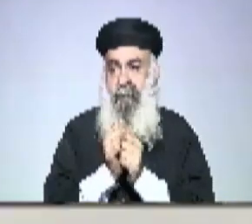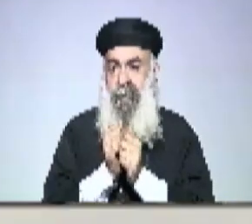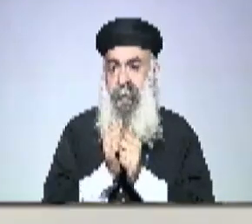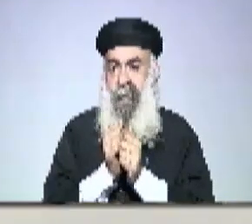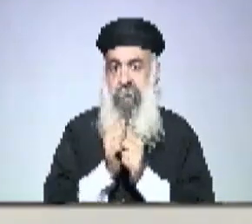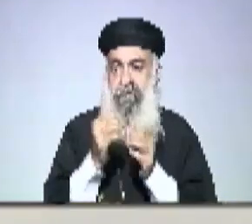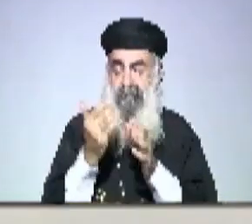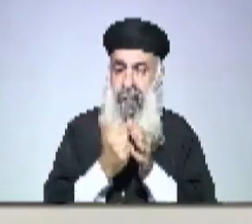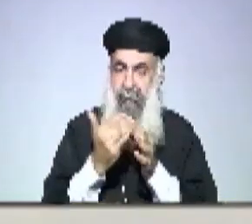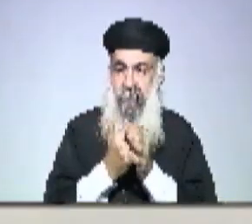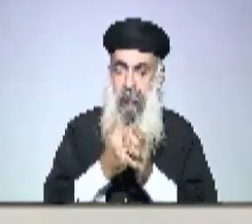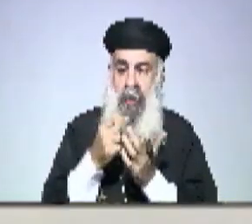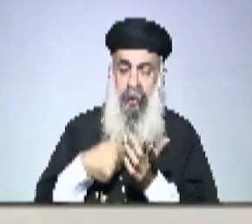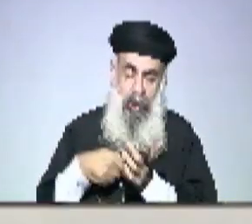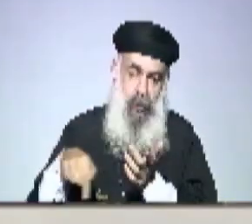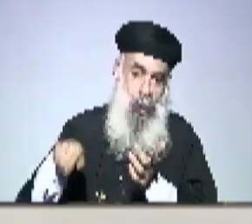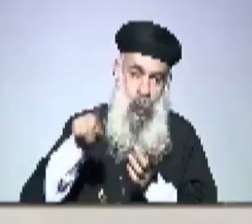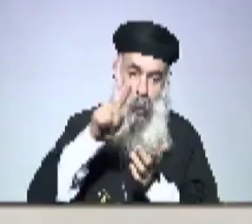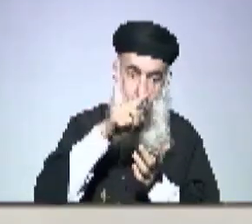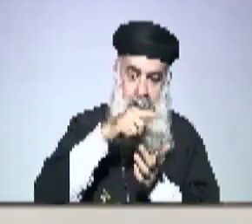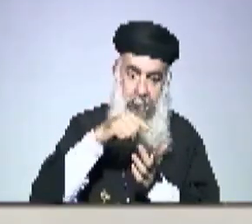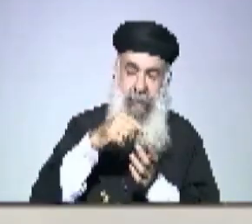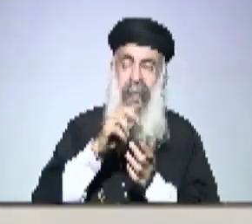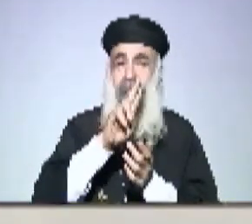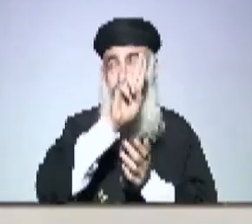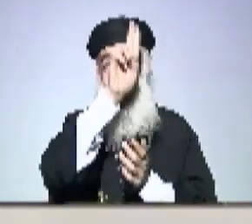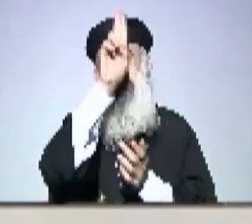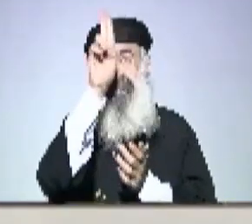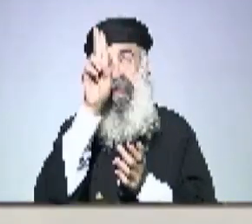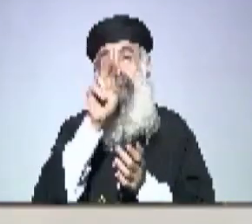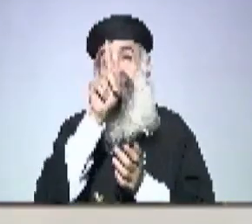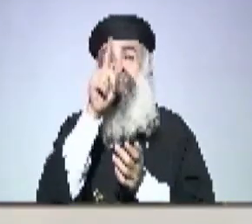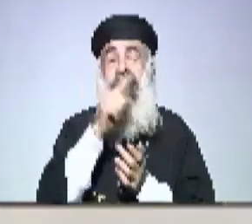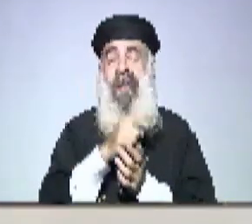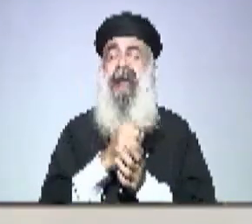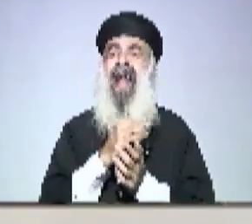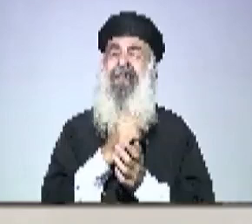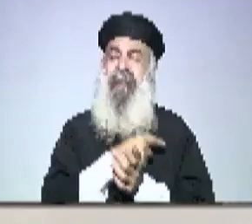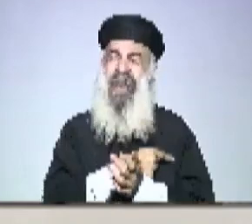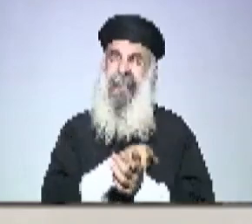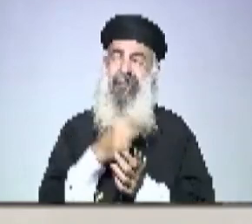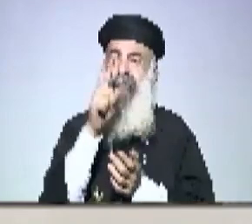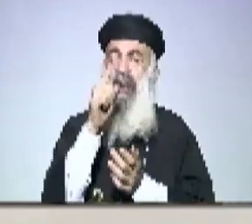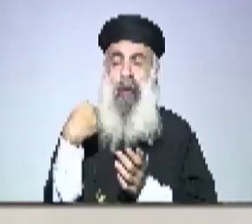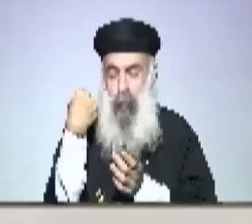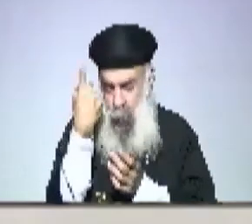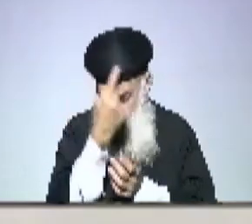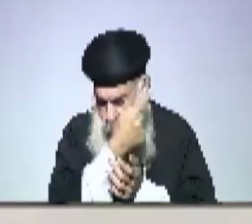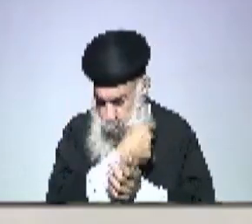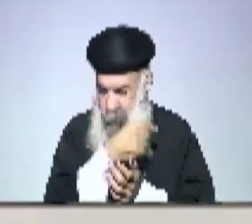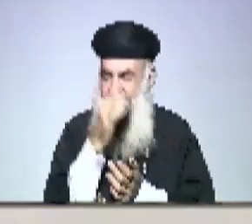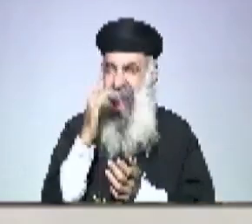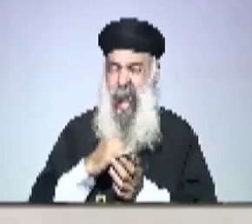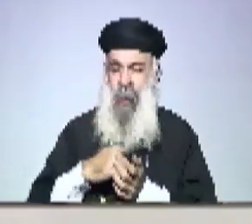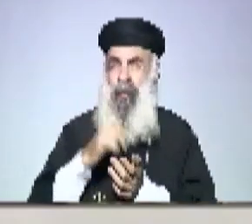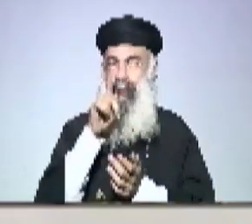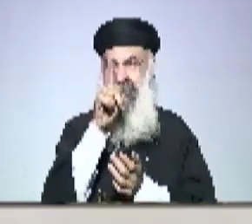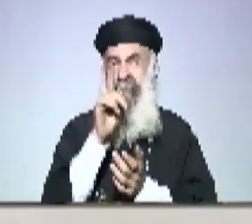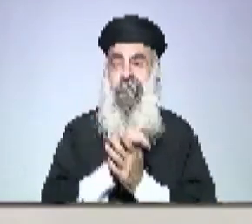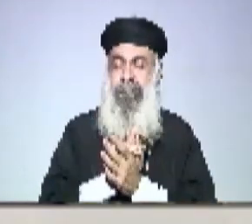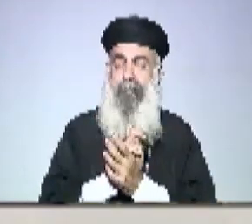اجلنا كلنا نحن الذين نرجوك ونطلب اسمك القدوس يعني من